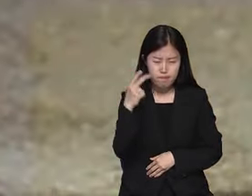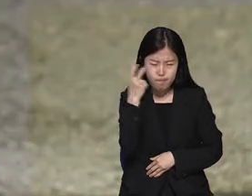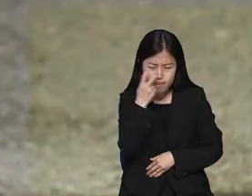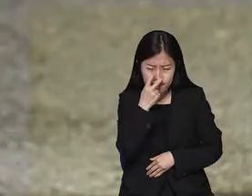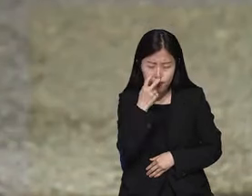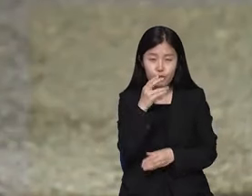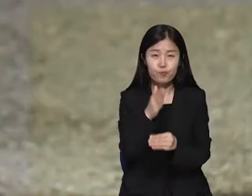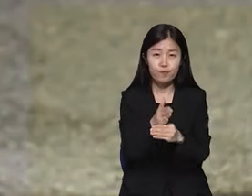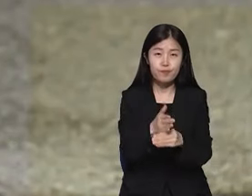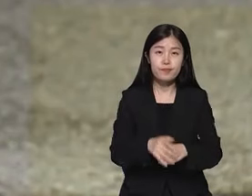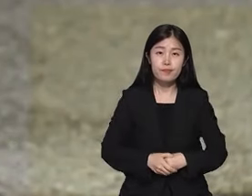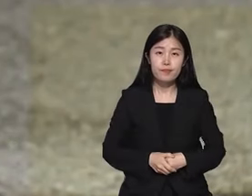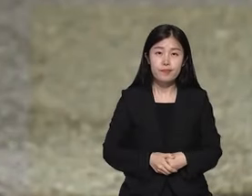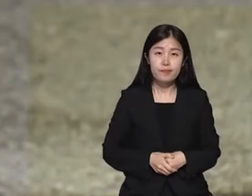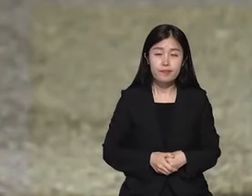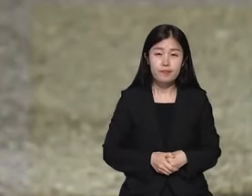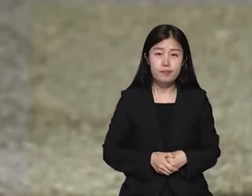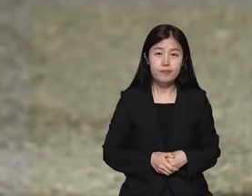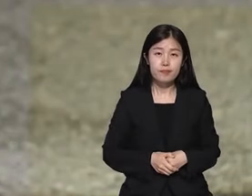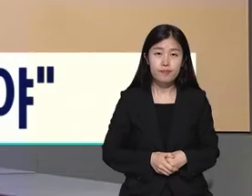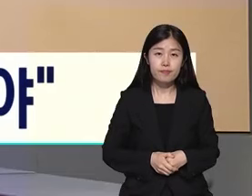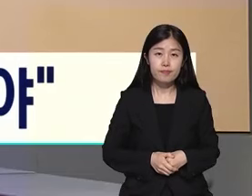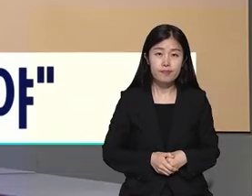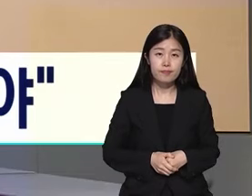경위를 조사하고 있습니다.